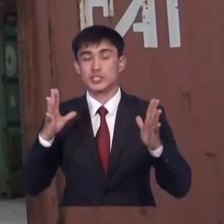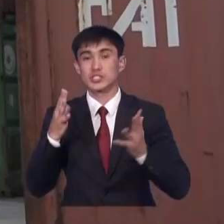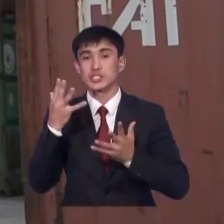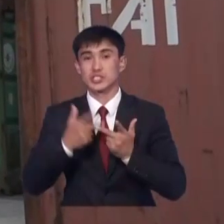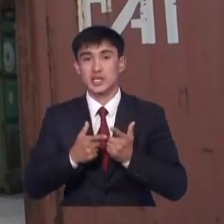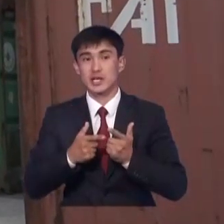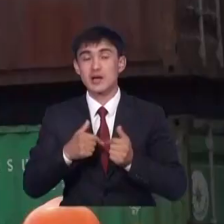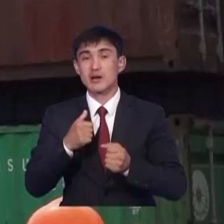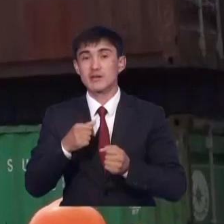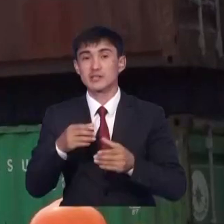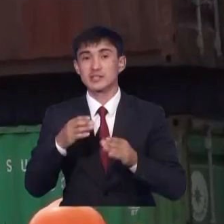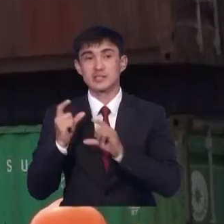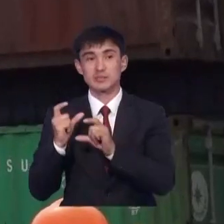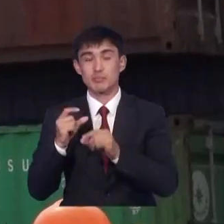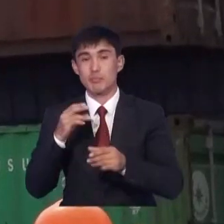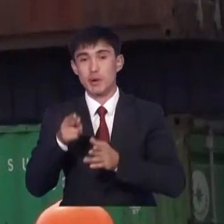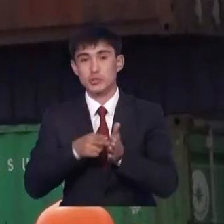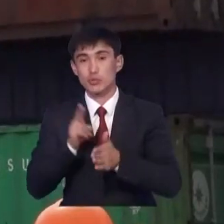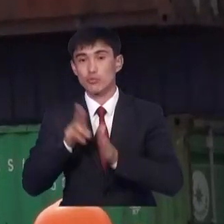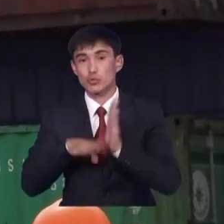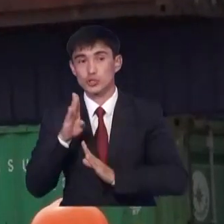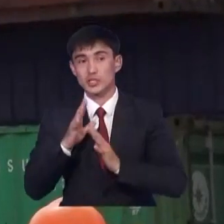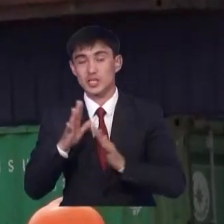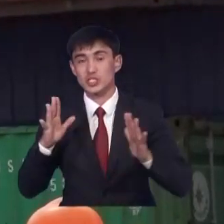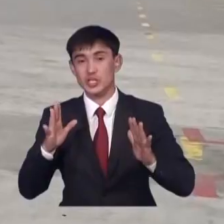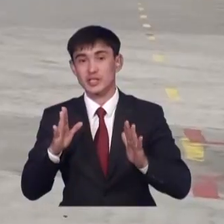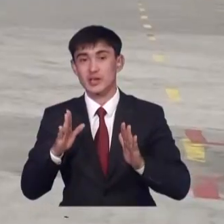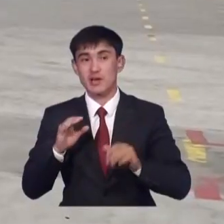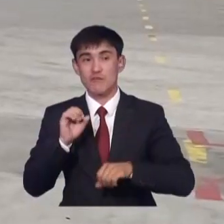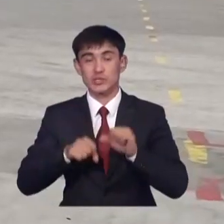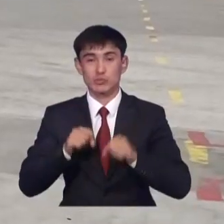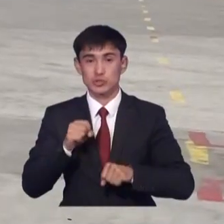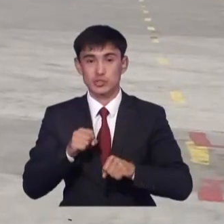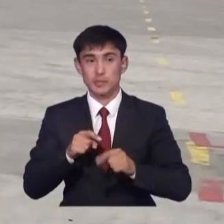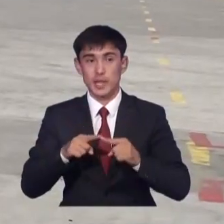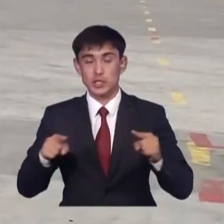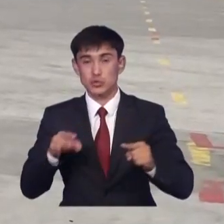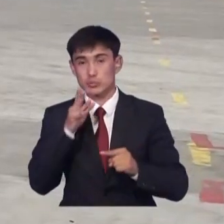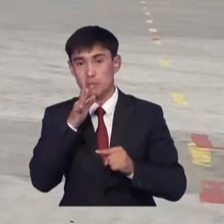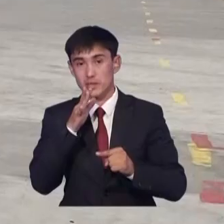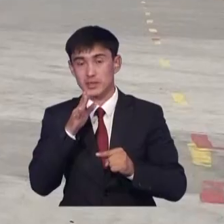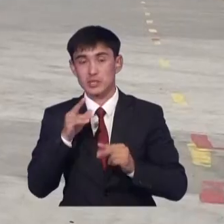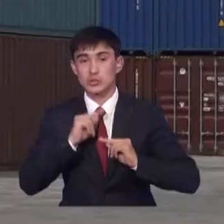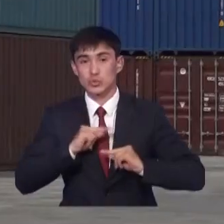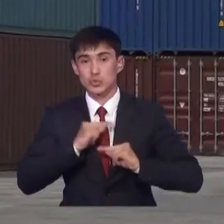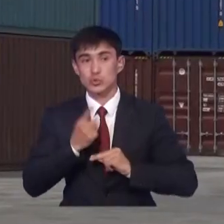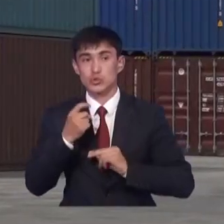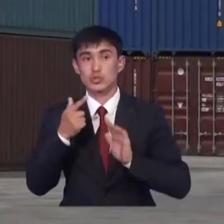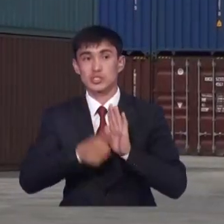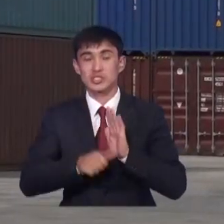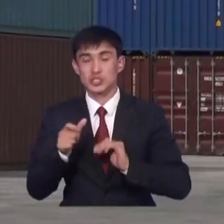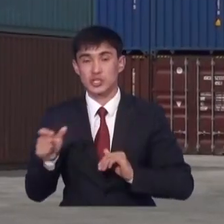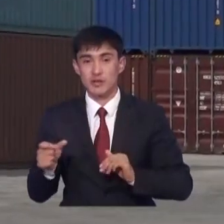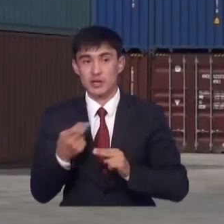числа составных поездов, что способствует улучшению и расширению транзитных возможностей. На текущий момент на станции трудится 160